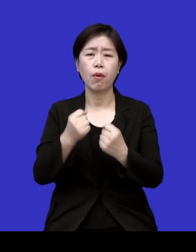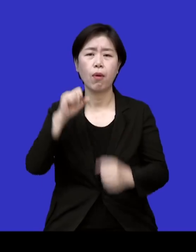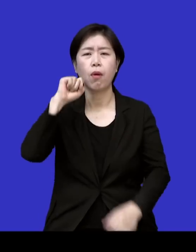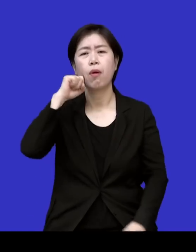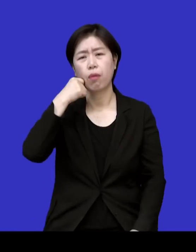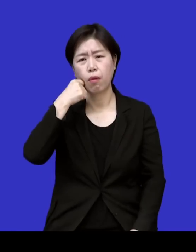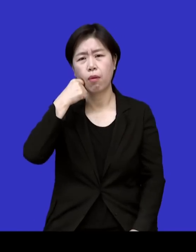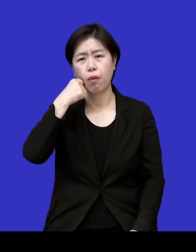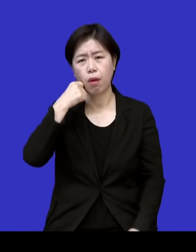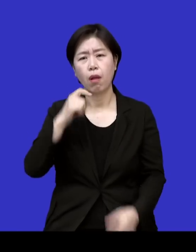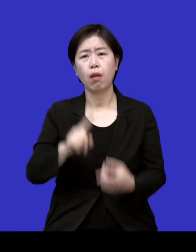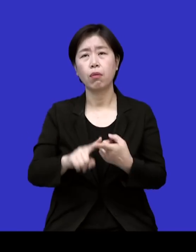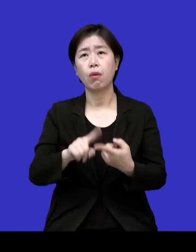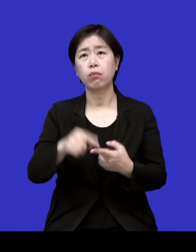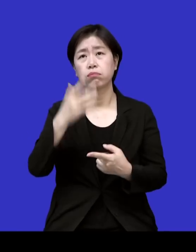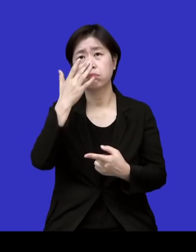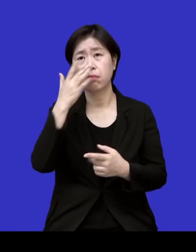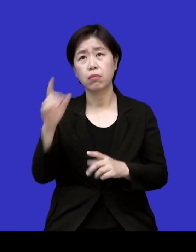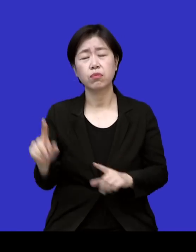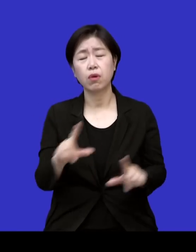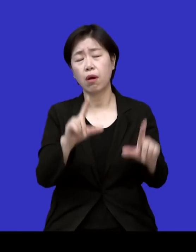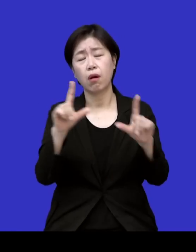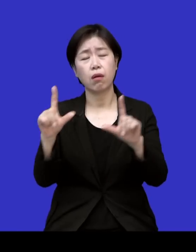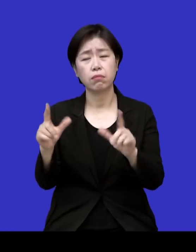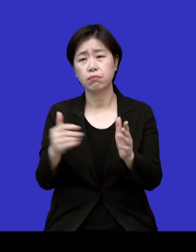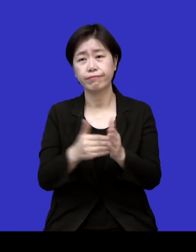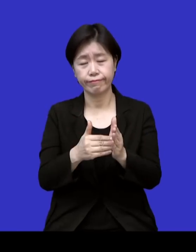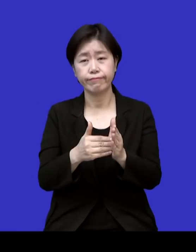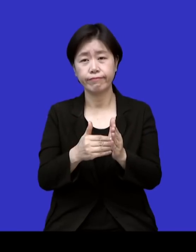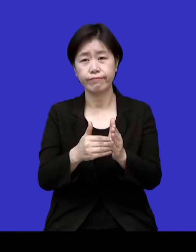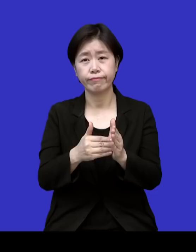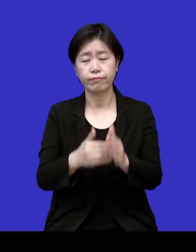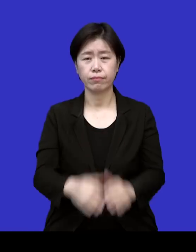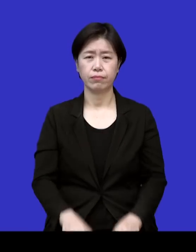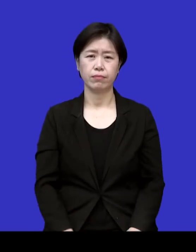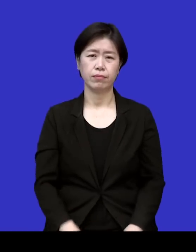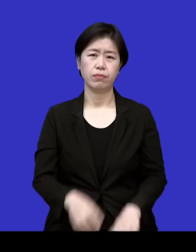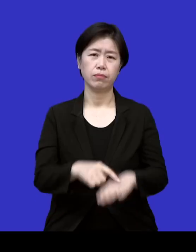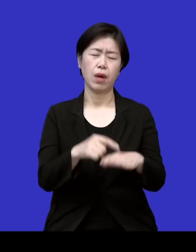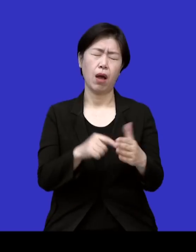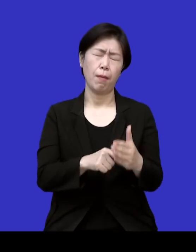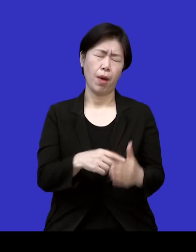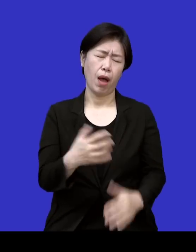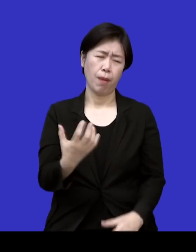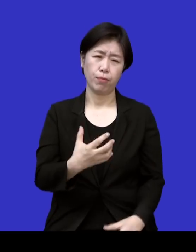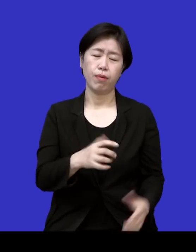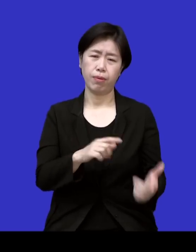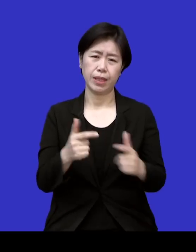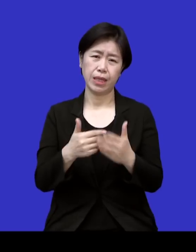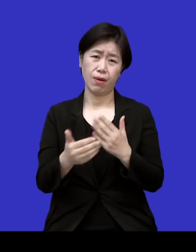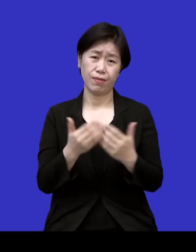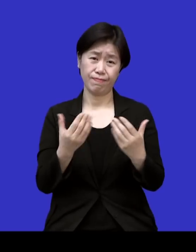살고 있었던 것 같아요. 이미 뭐 마음속이 다 갈기갈기 찢어진 상태로 자라셨을 네. 텐데 어머니 가출한